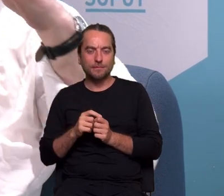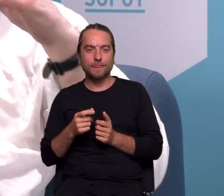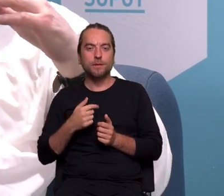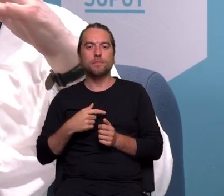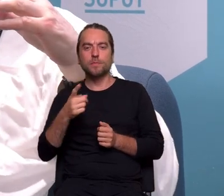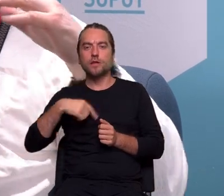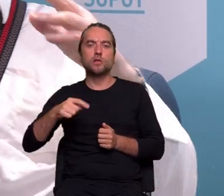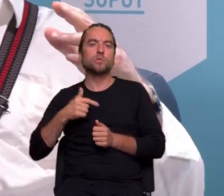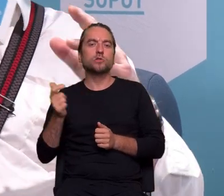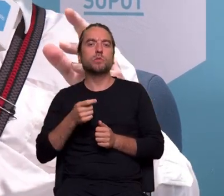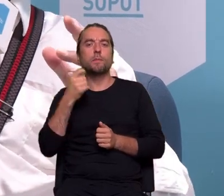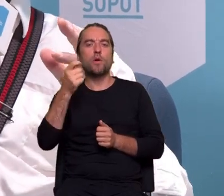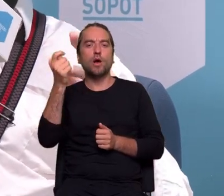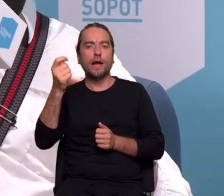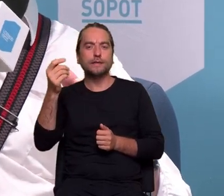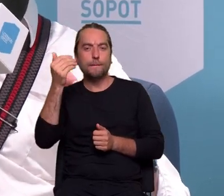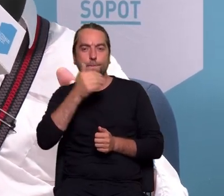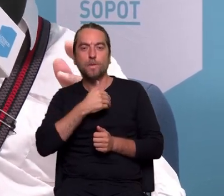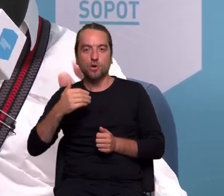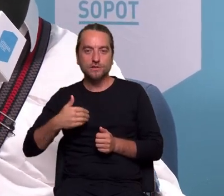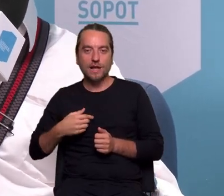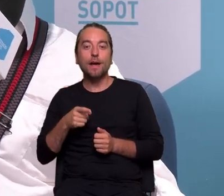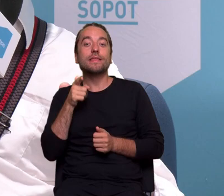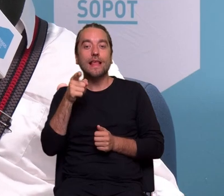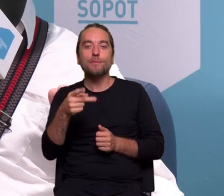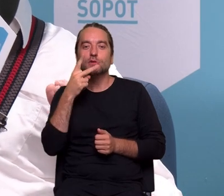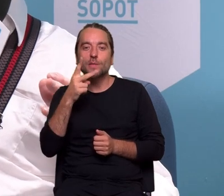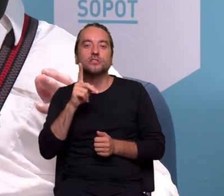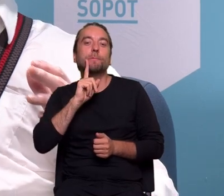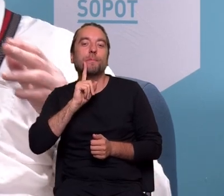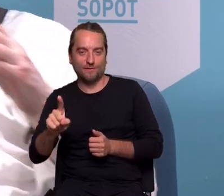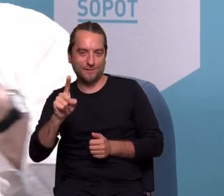Musimy pojechać do Polski, żeby zobaczyć prawdziwe Niemcy.